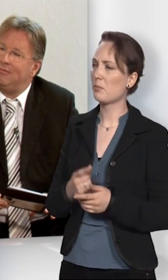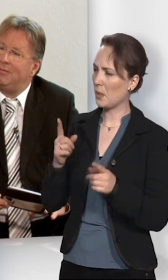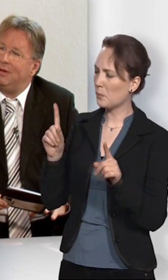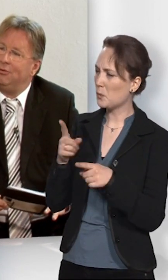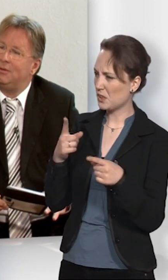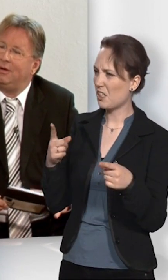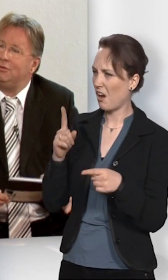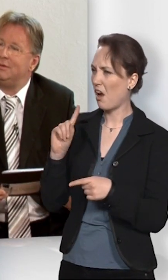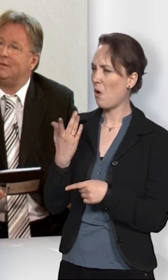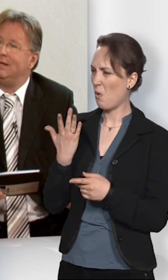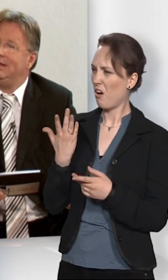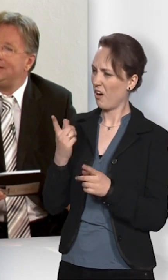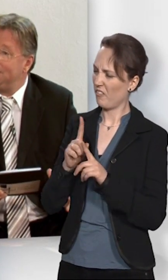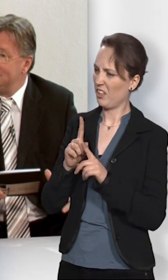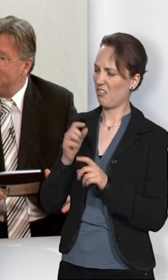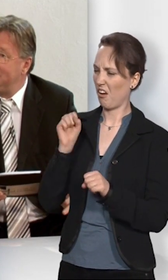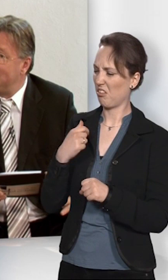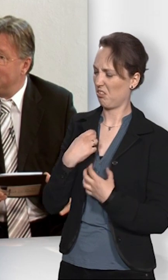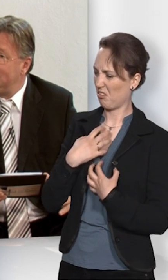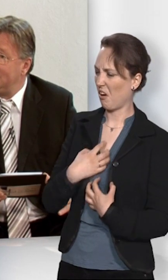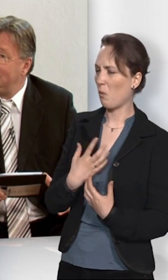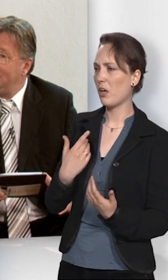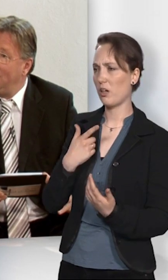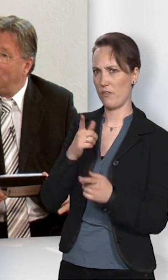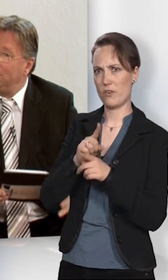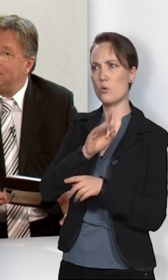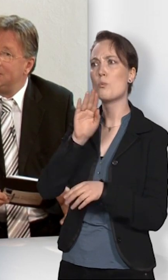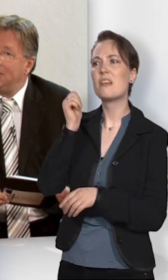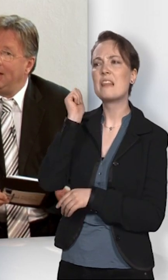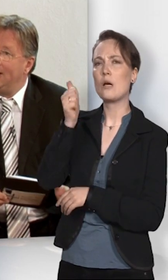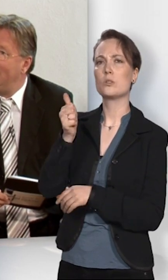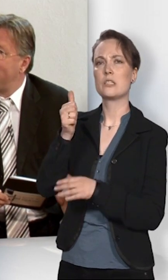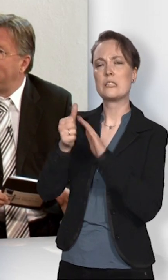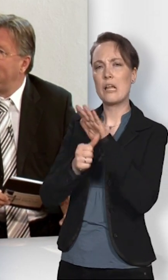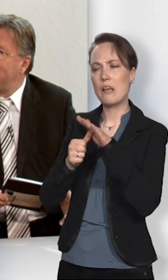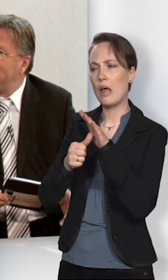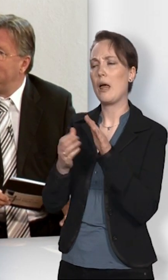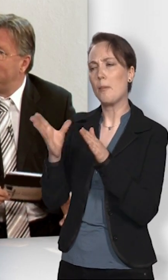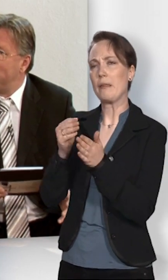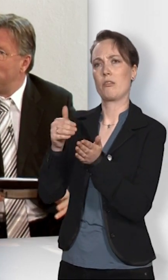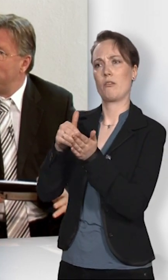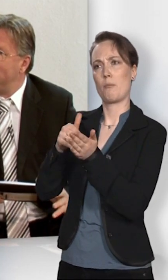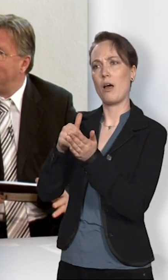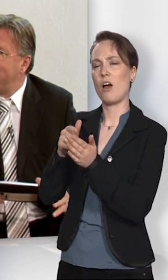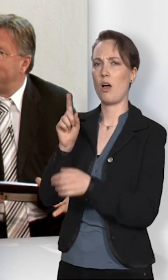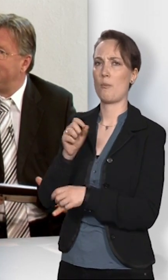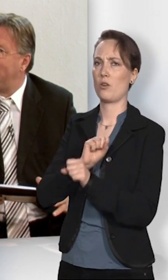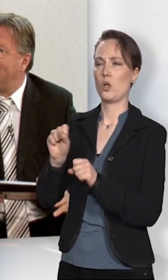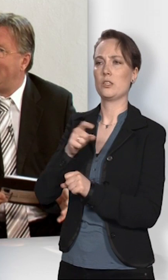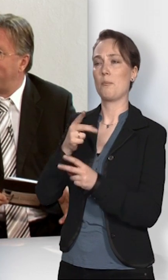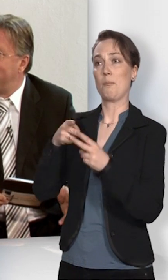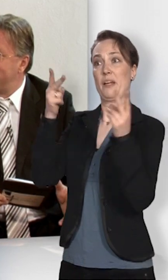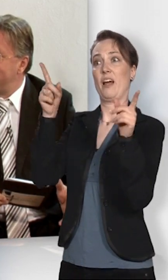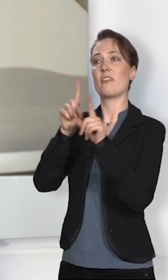sein, wenn man an über 1000 CDs wie Sie mitgewirkt hat und trotzdem keinen Namen trägt wie Dieter Bohlen oder